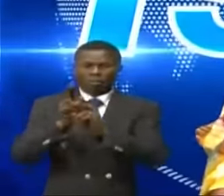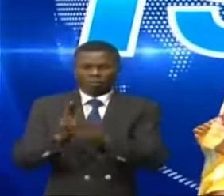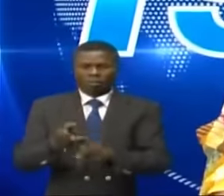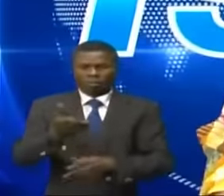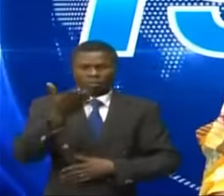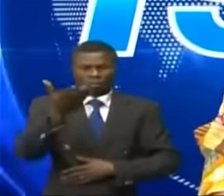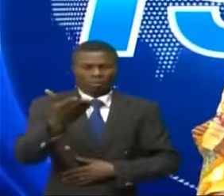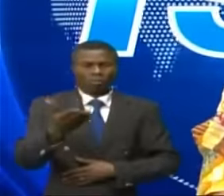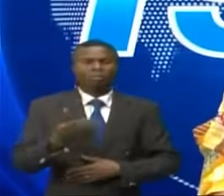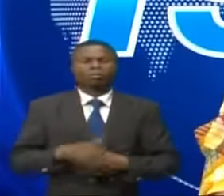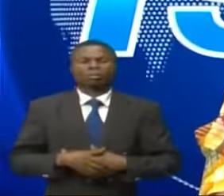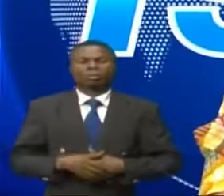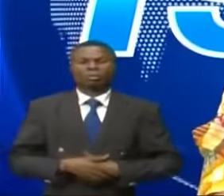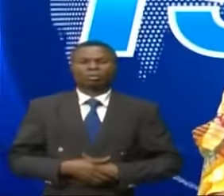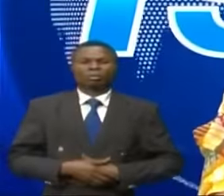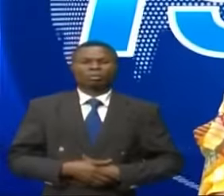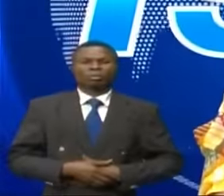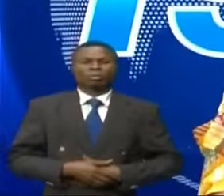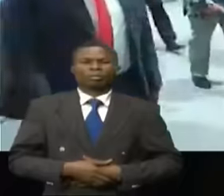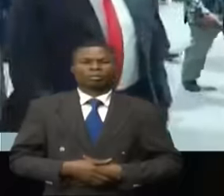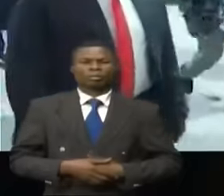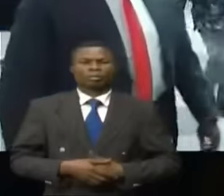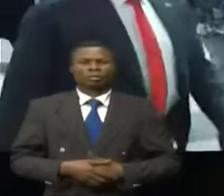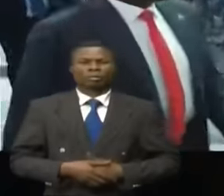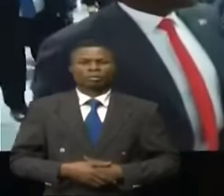Jules Chitumbaï.